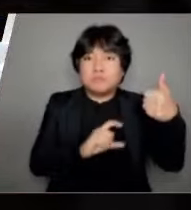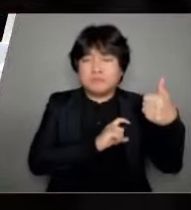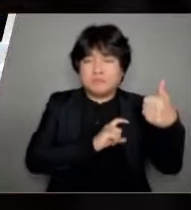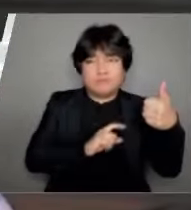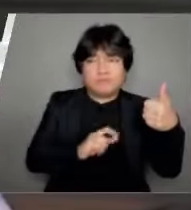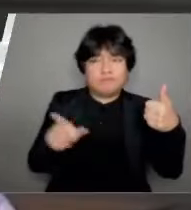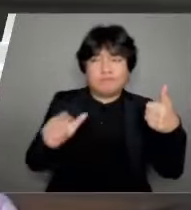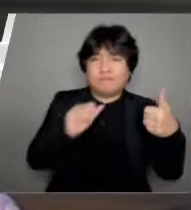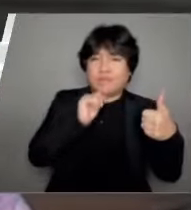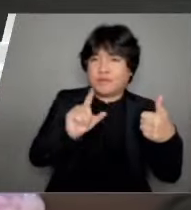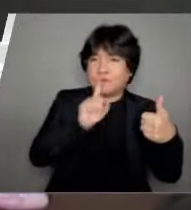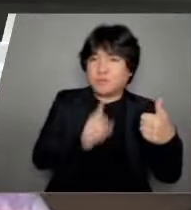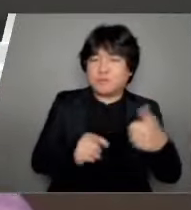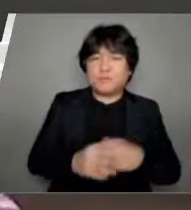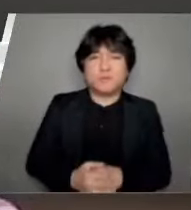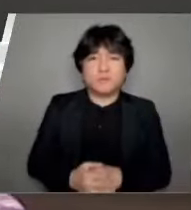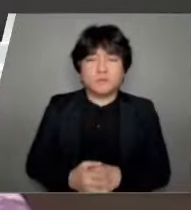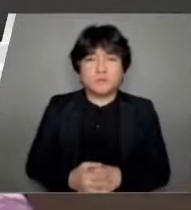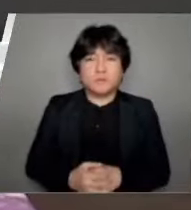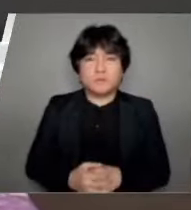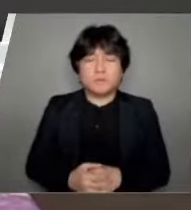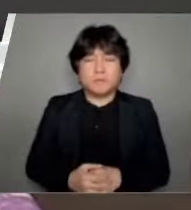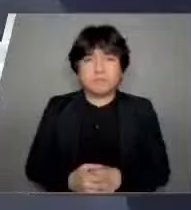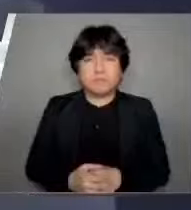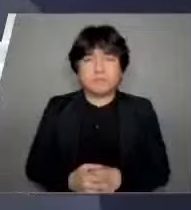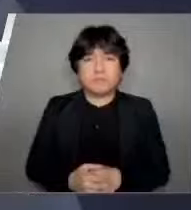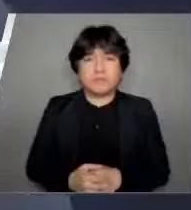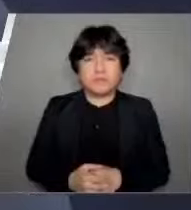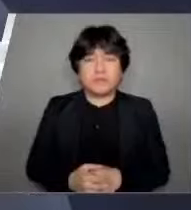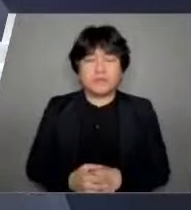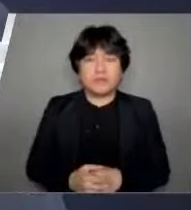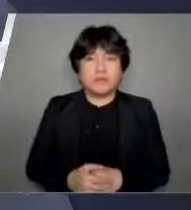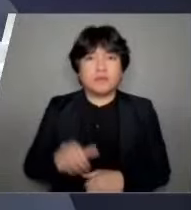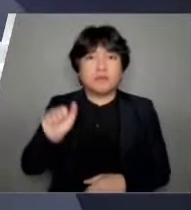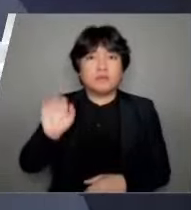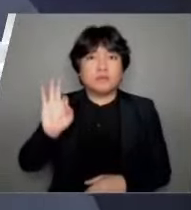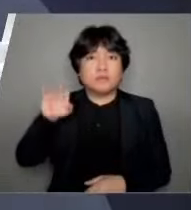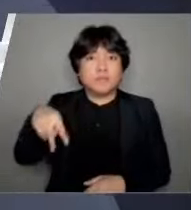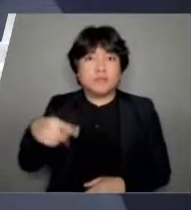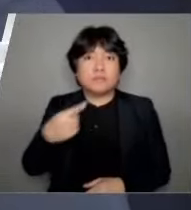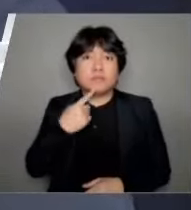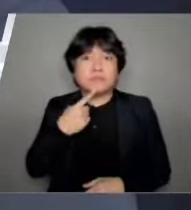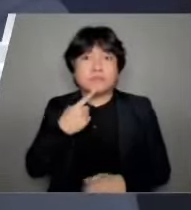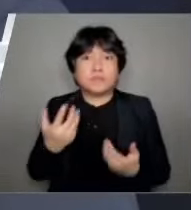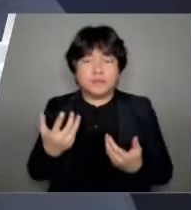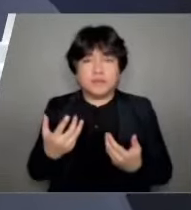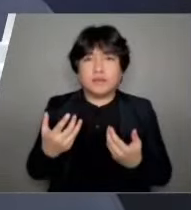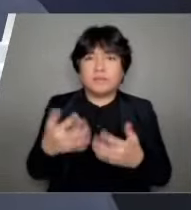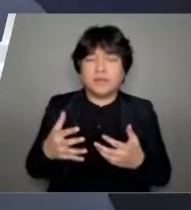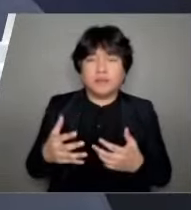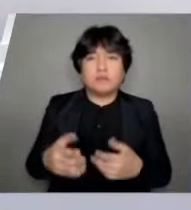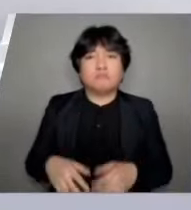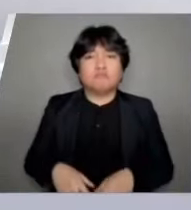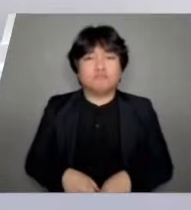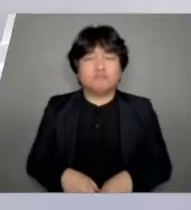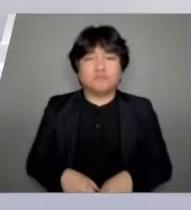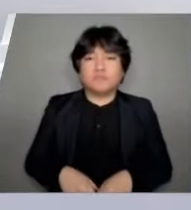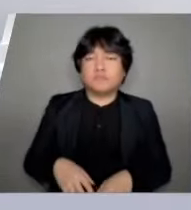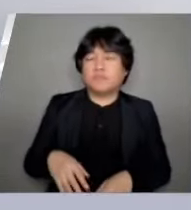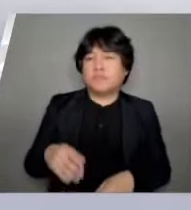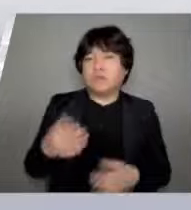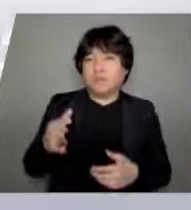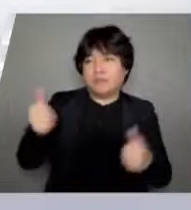detail ang Vice President. Sa isang pahayag, sinabi naman ng AFP na isinailalim sa Presidential Security Command o PSC ang